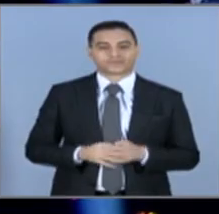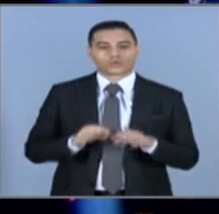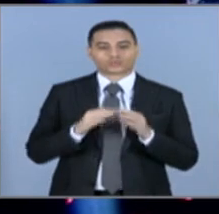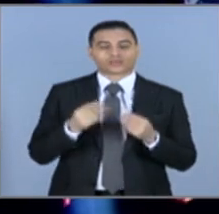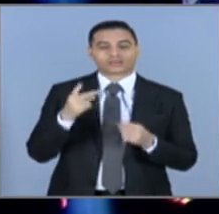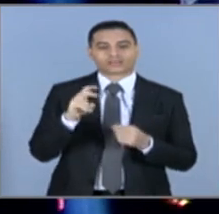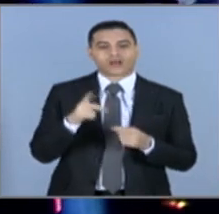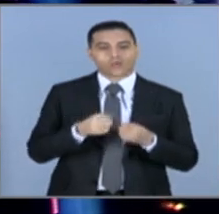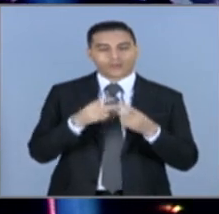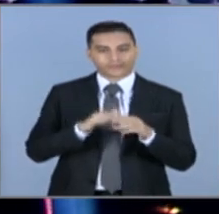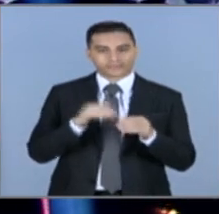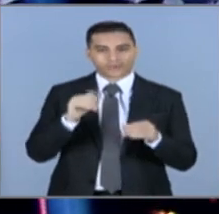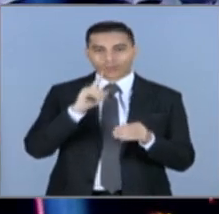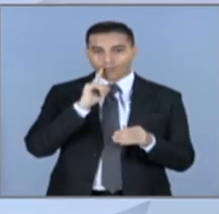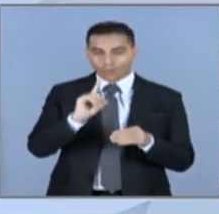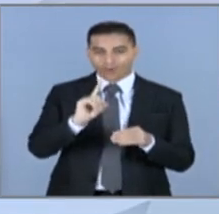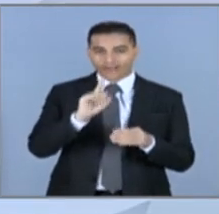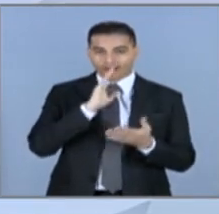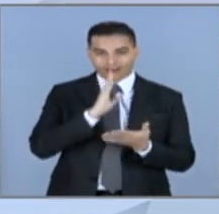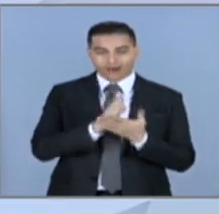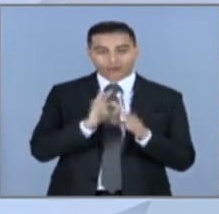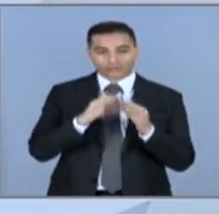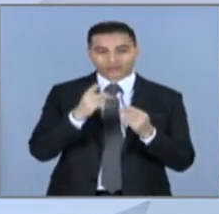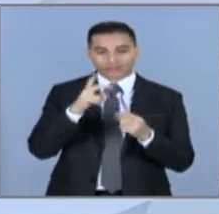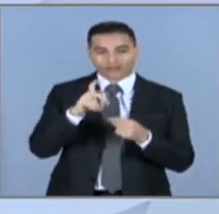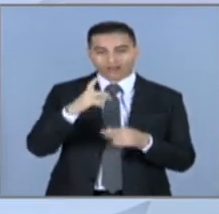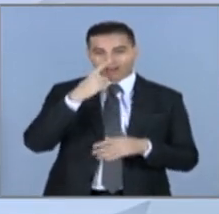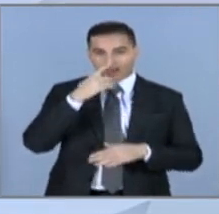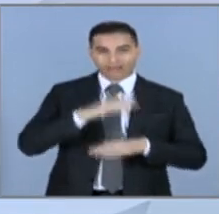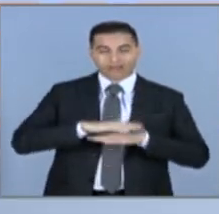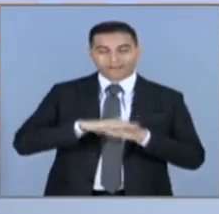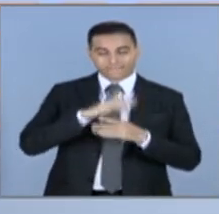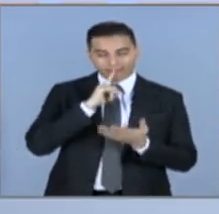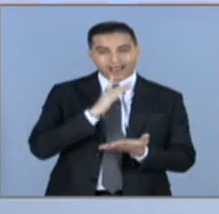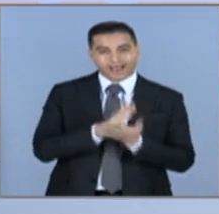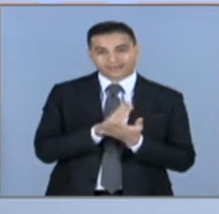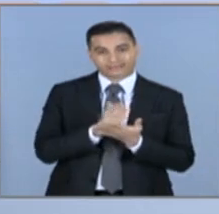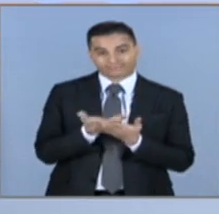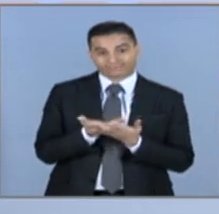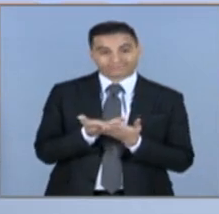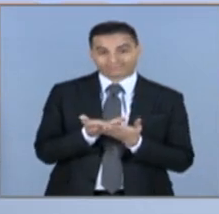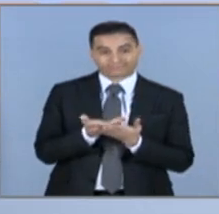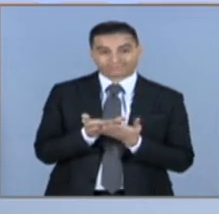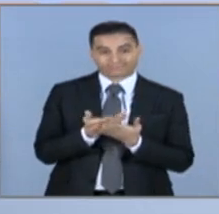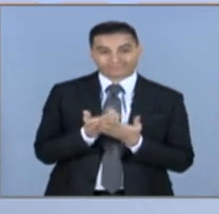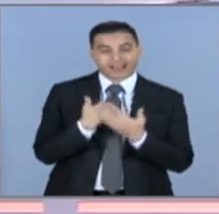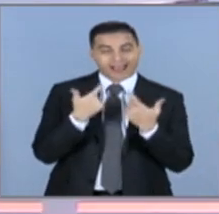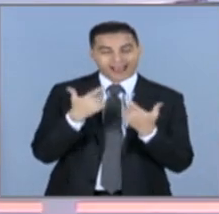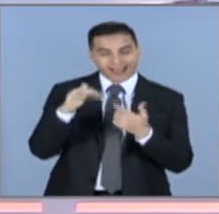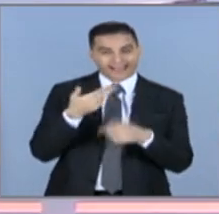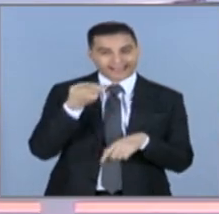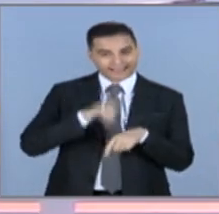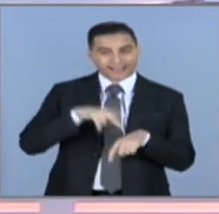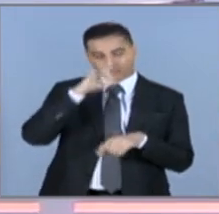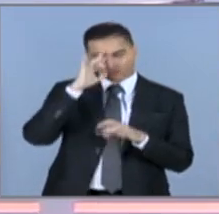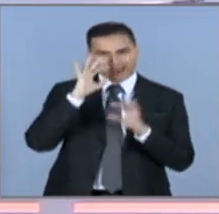عيلة طه ودعت البطولة، ولكن عيلة طه الحقيقة يعني نيجي تاني إن شاء الله. أكيد هتيجوا تاني